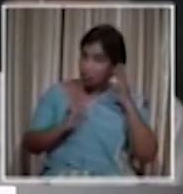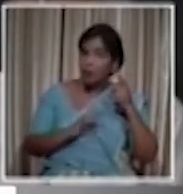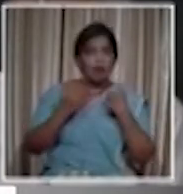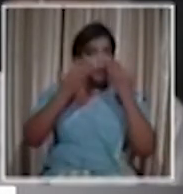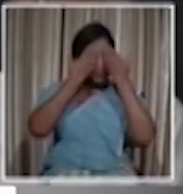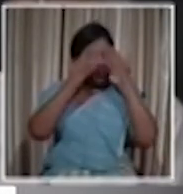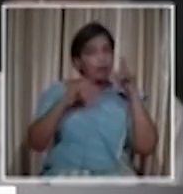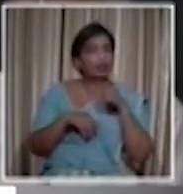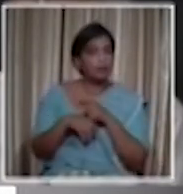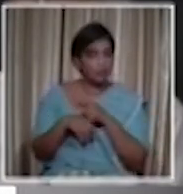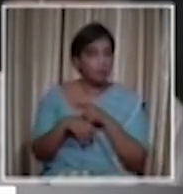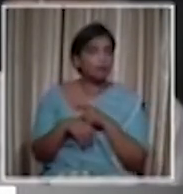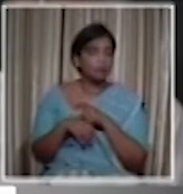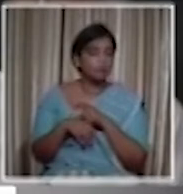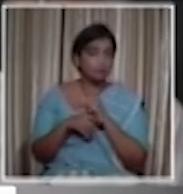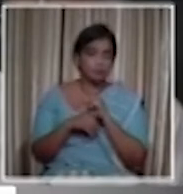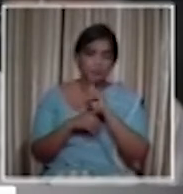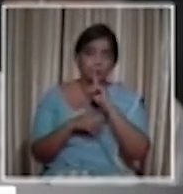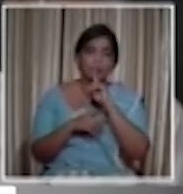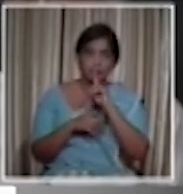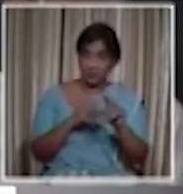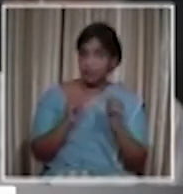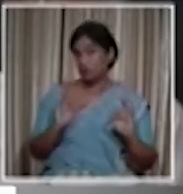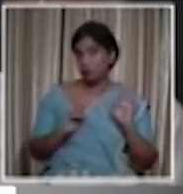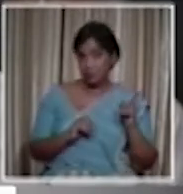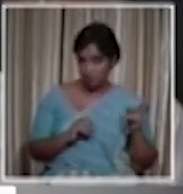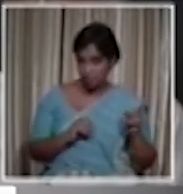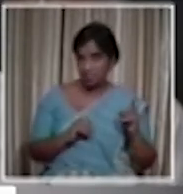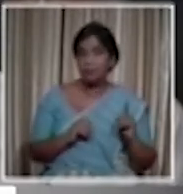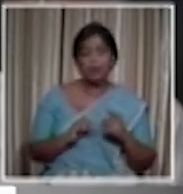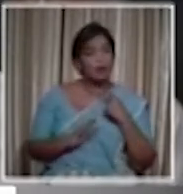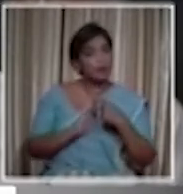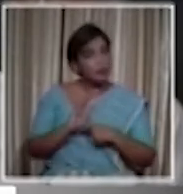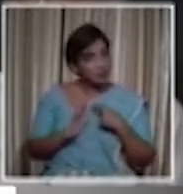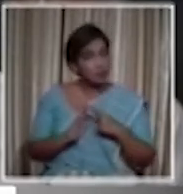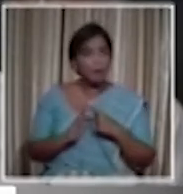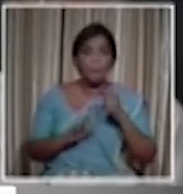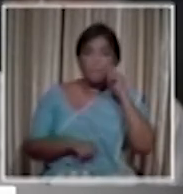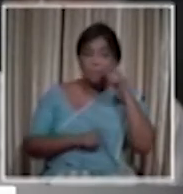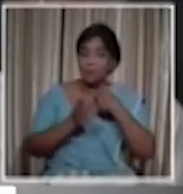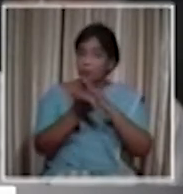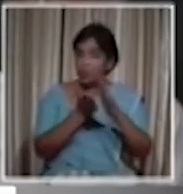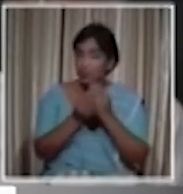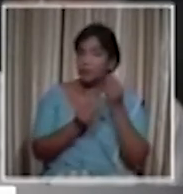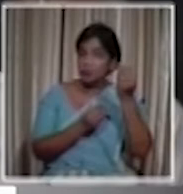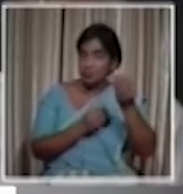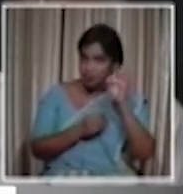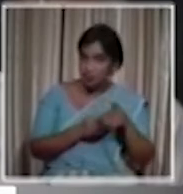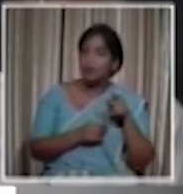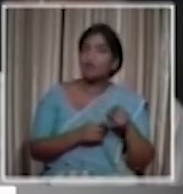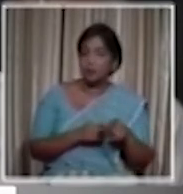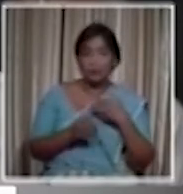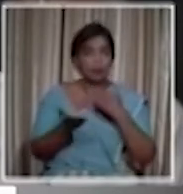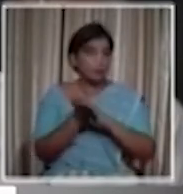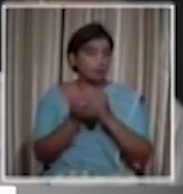විවෘත ආයතනයක් කරන්නට කටයුතු සූදානම් කර තිබෙනවා. ශ්‍රී ලංකාව මානුෂීය ආධාර ලබා දීම සඳහා සහාය